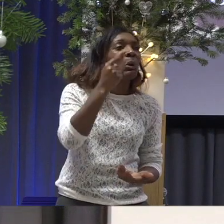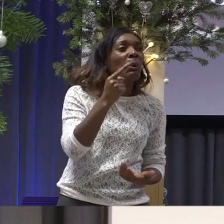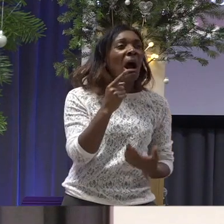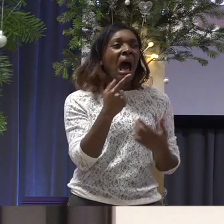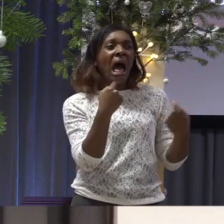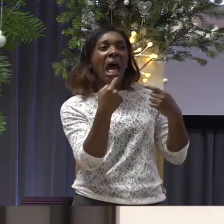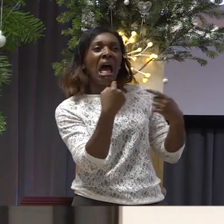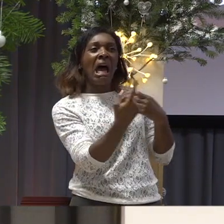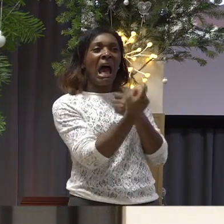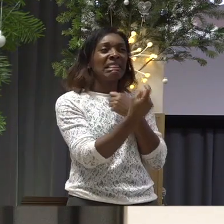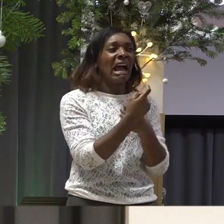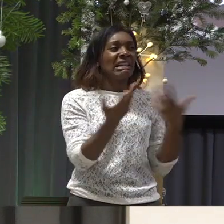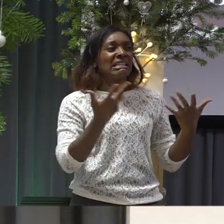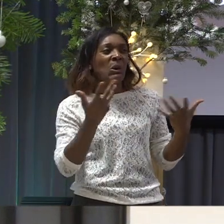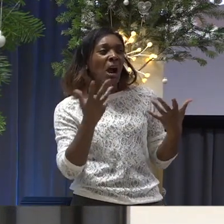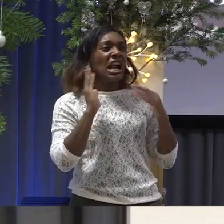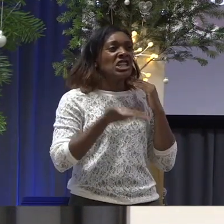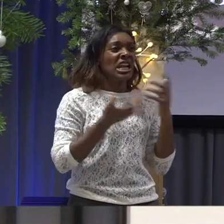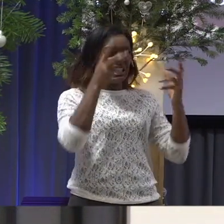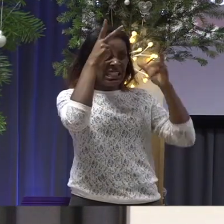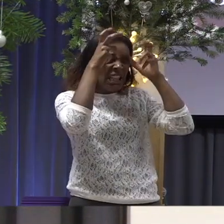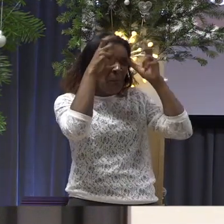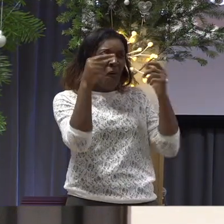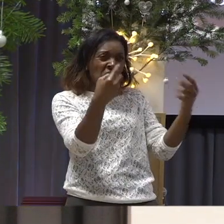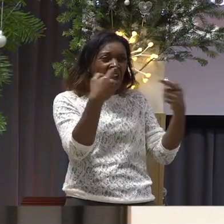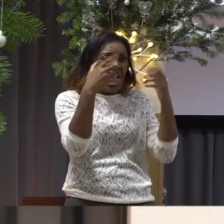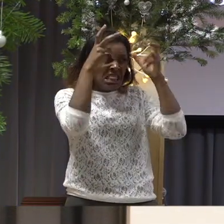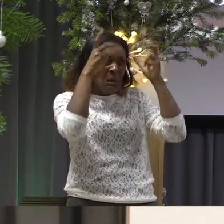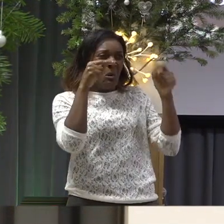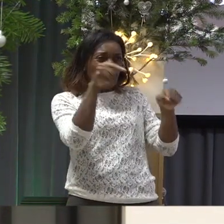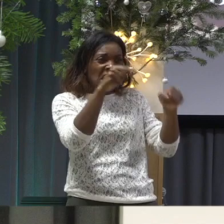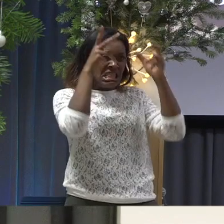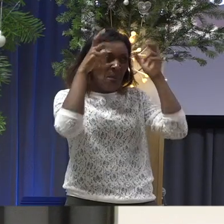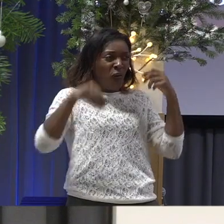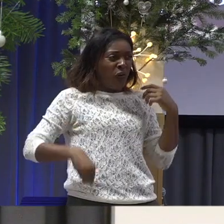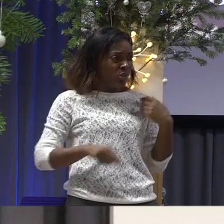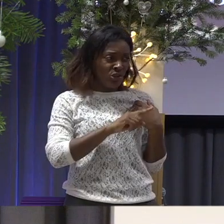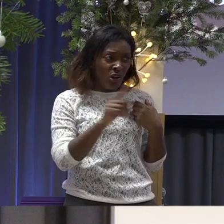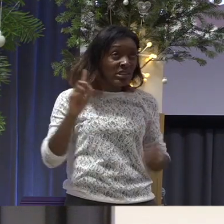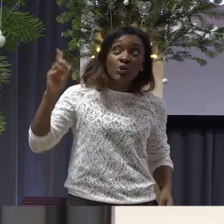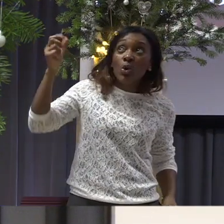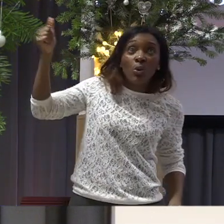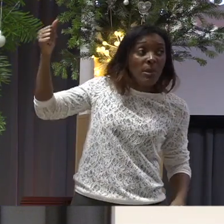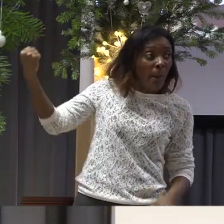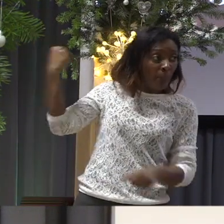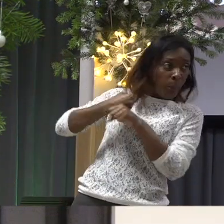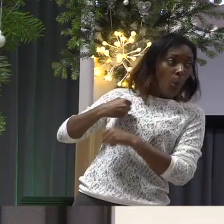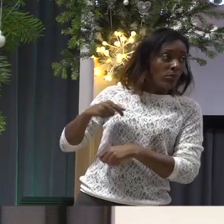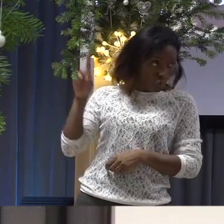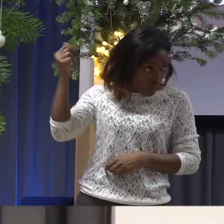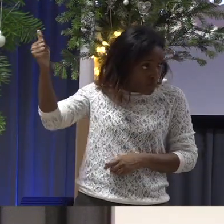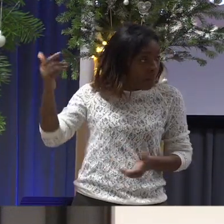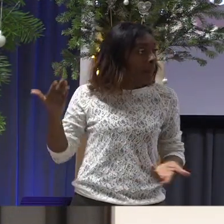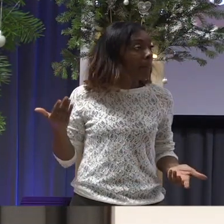Il y a des échecs qui sont un coup de frein donné par Dieu lui-même pour t'obliger à ce que vous vous asseyez et que vous parliez. On va s'asseoir, on va